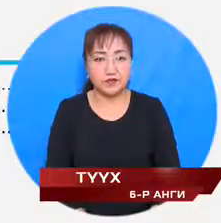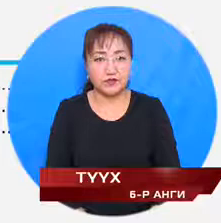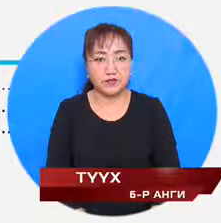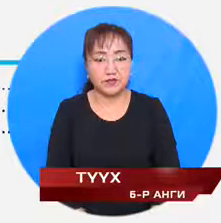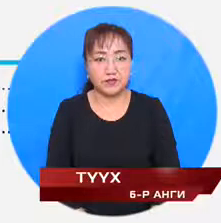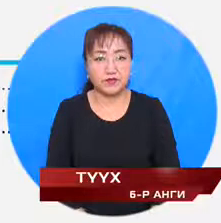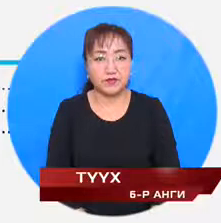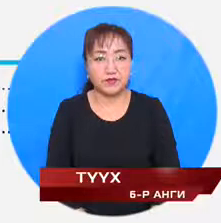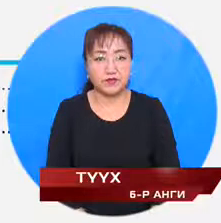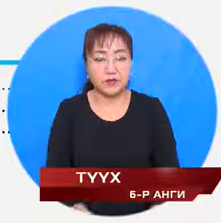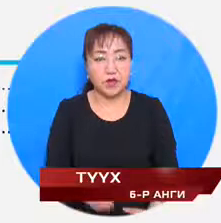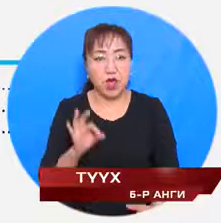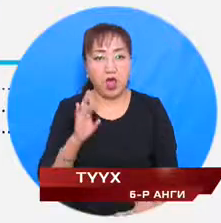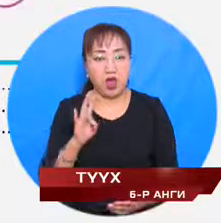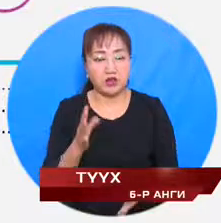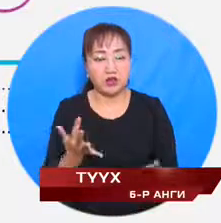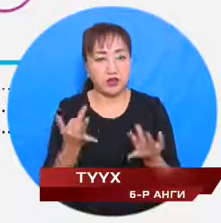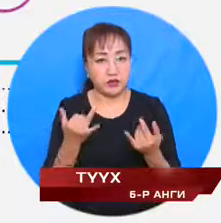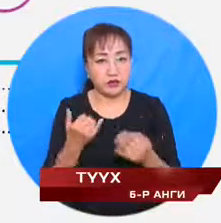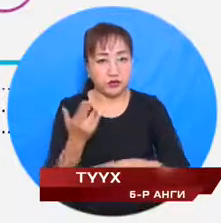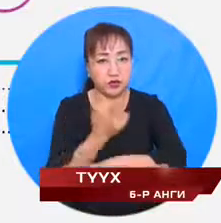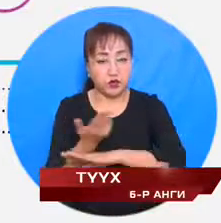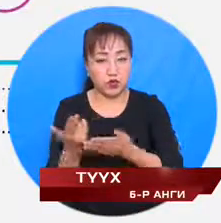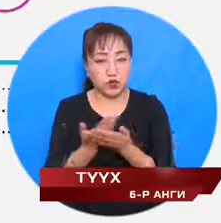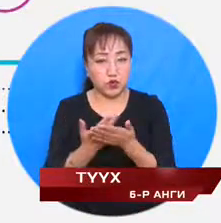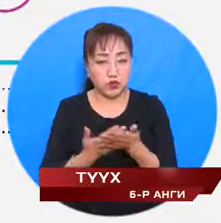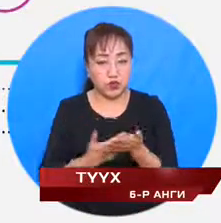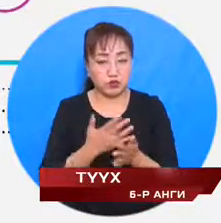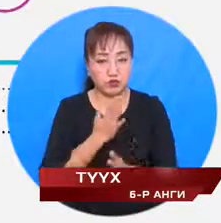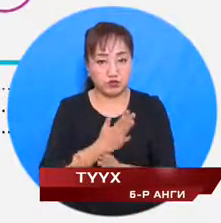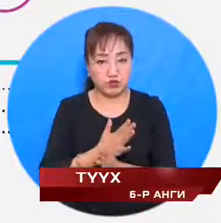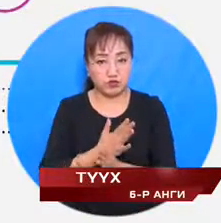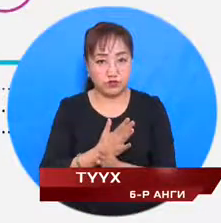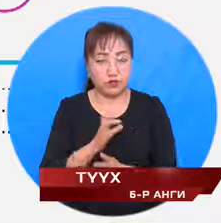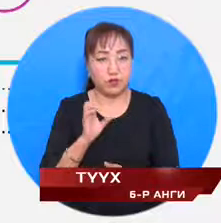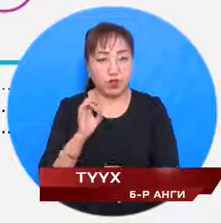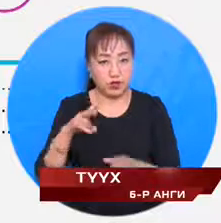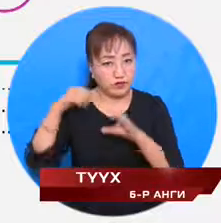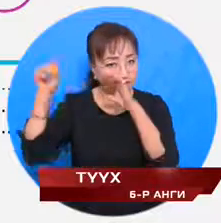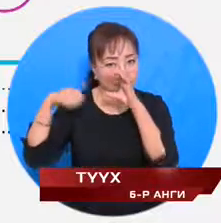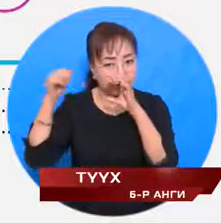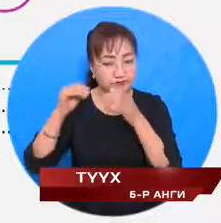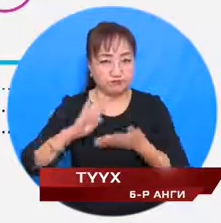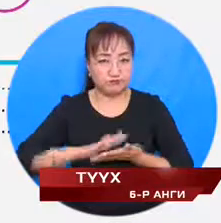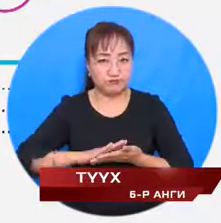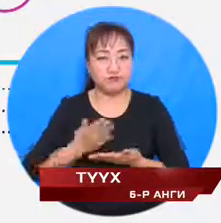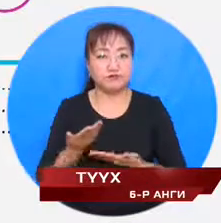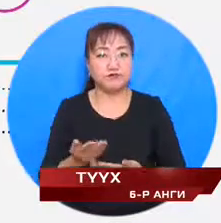За, хүүхдүүдээ бүгдээрээ онтоолын шугамаа зурсан биз? А тэгвэл одоо бүгдээрээ бичлэгтэйгээ танилццгаая.